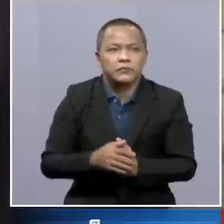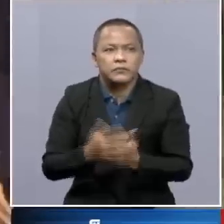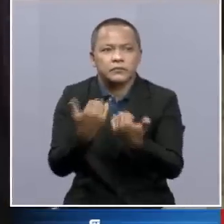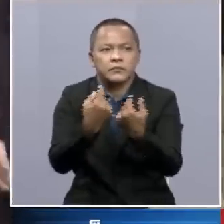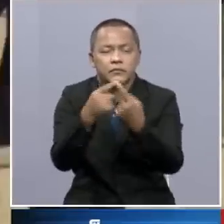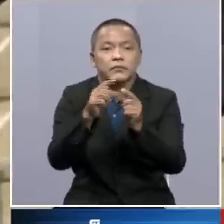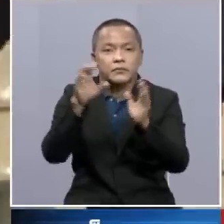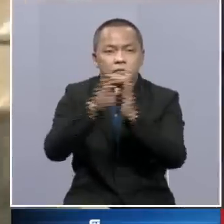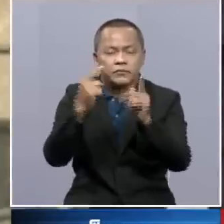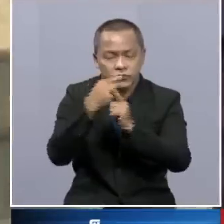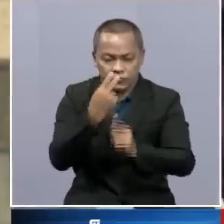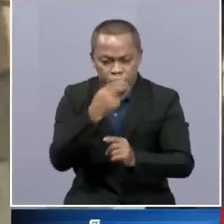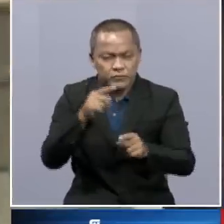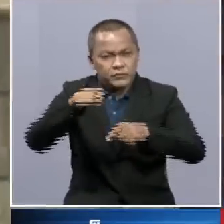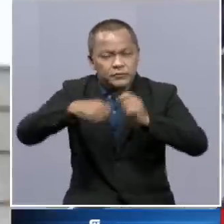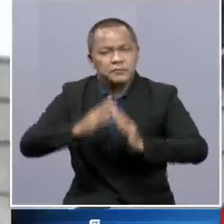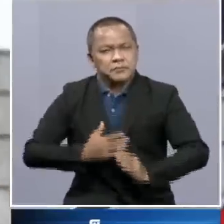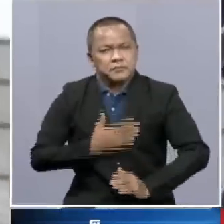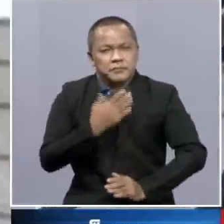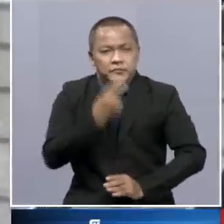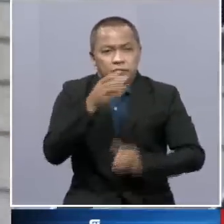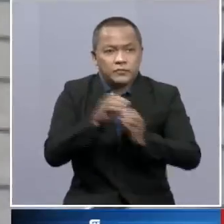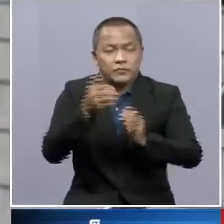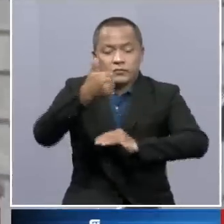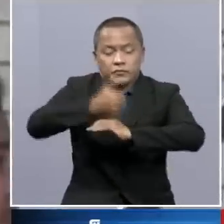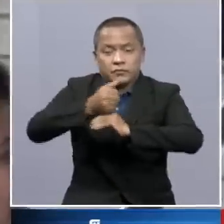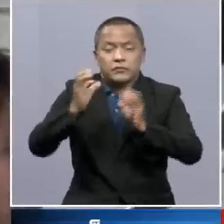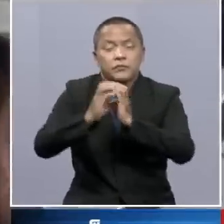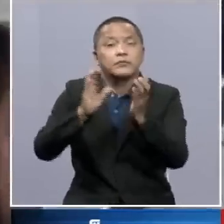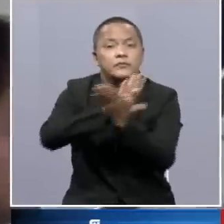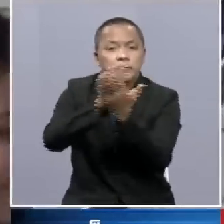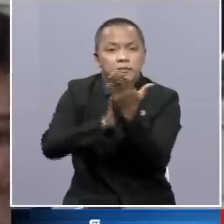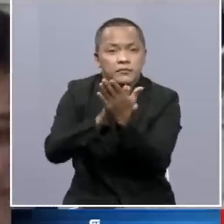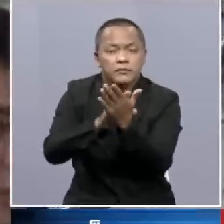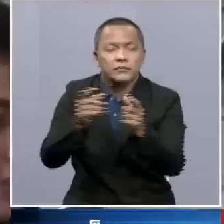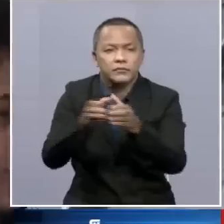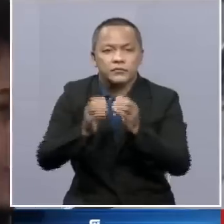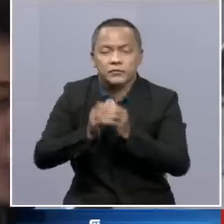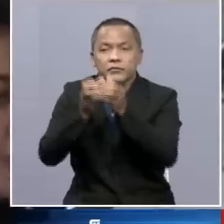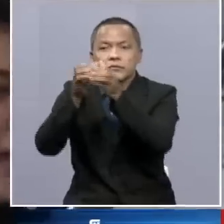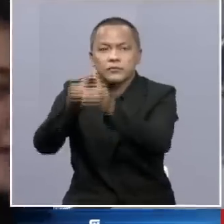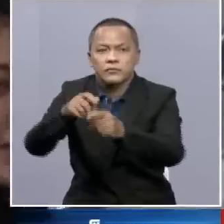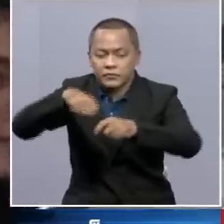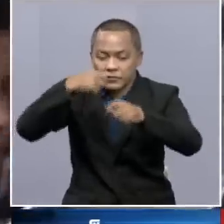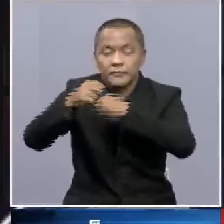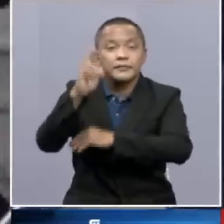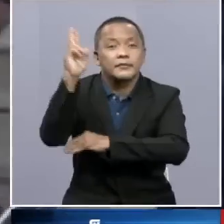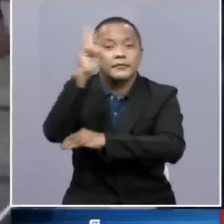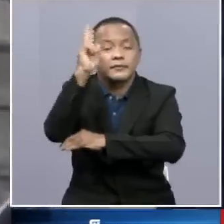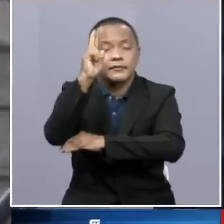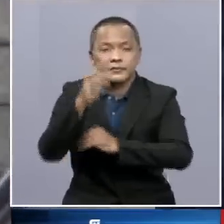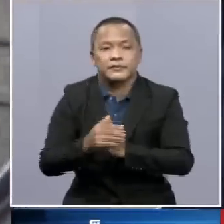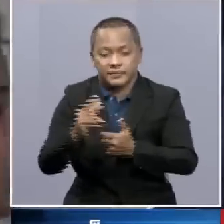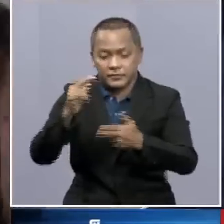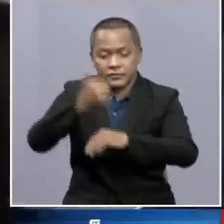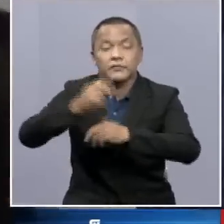แม้ว่าภาพชื่นมื่นที่ปรากฏออกมาเนี่ยนะแกนนำระดับบิ๊กของภูมิใจไทยยกขบวนไปร่วมทานอาหารกลางวันกับบิ๊กป้อมพลเอกประวิตรว